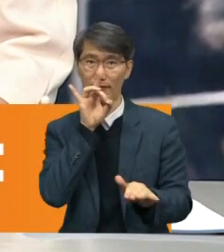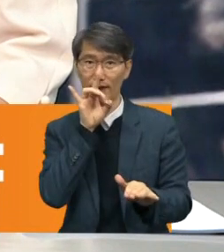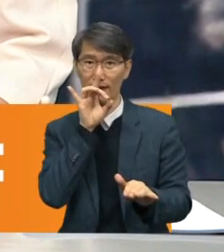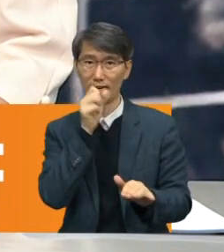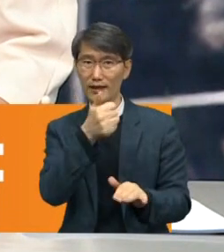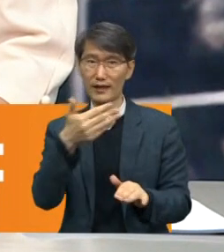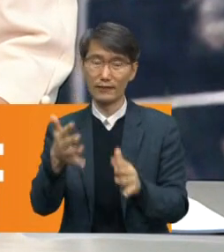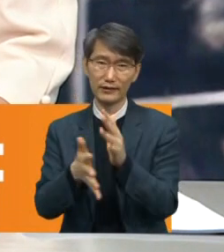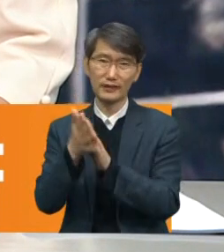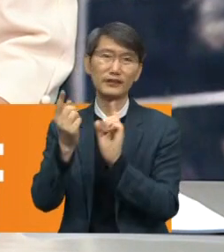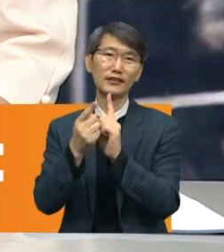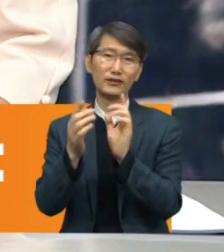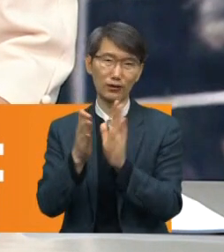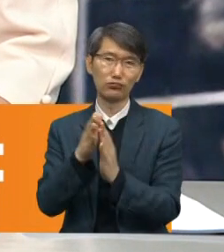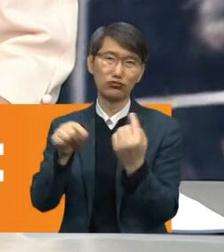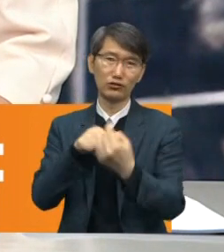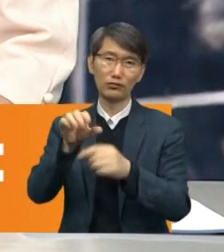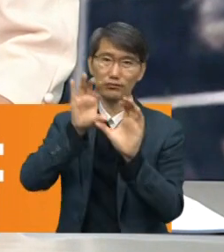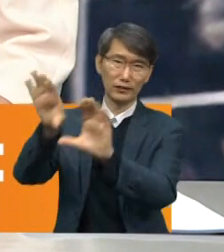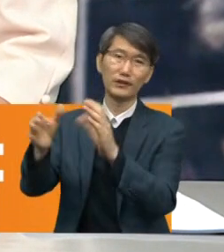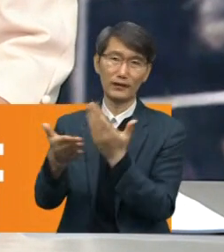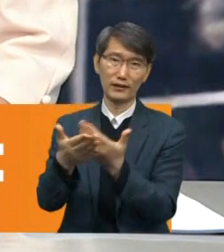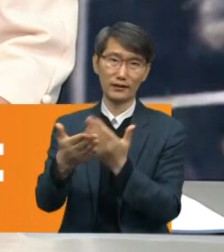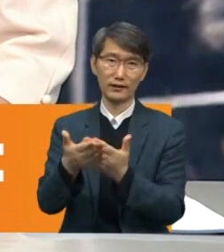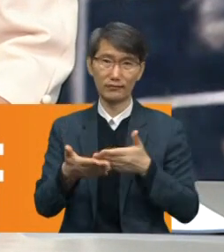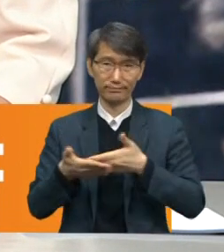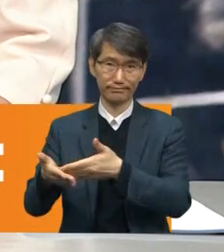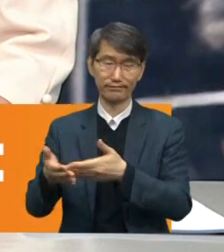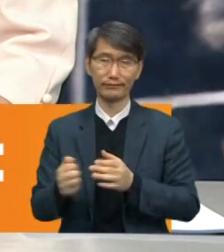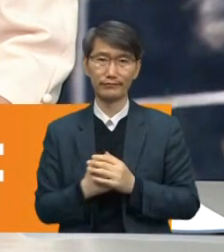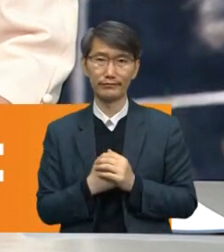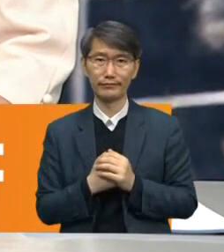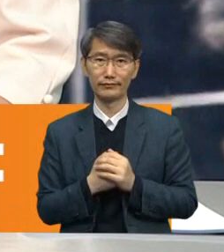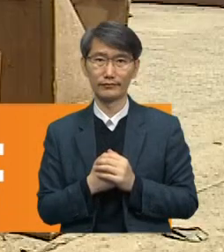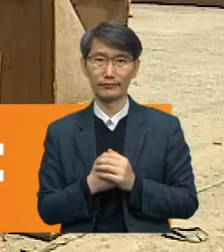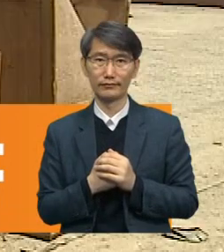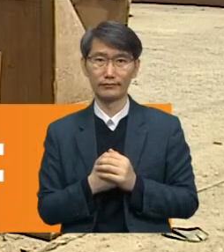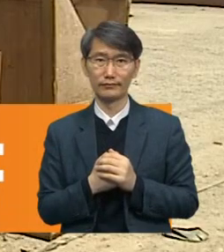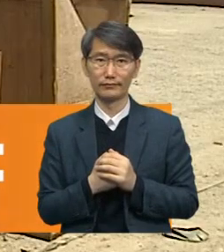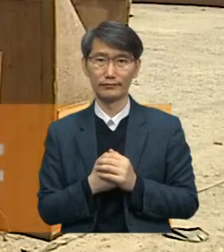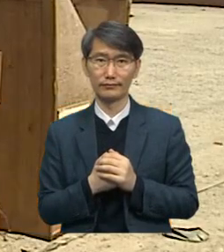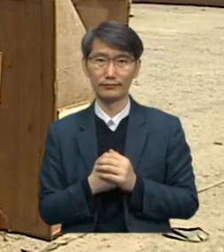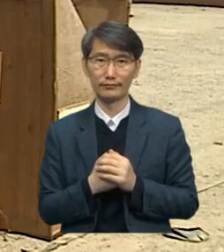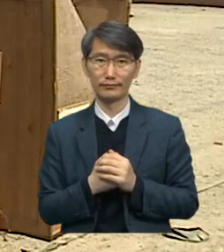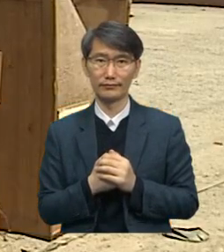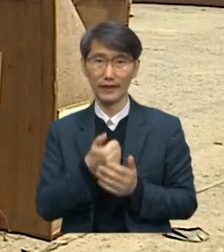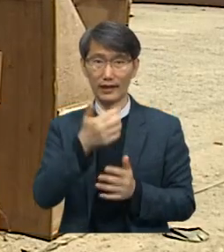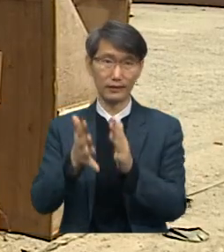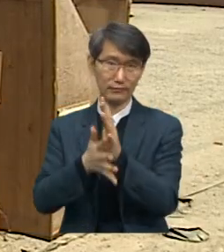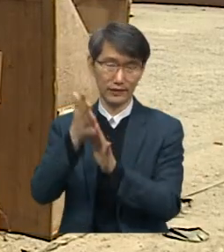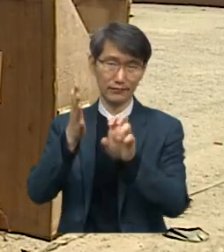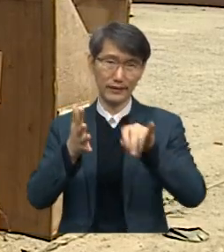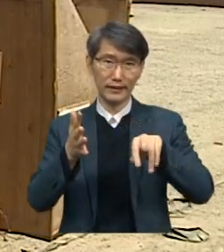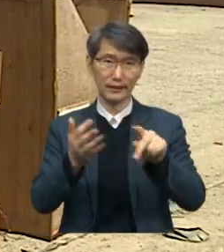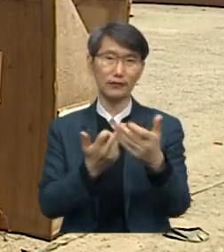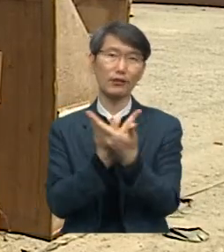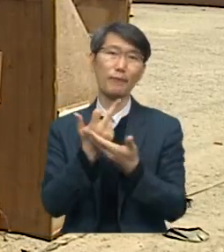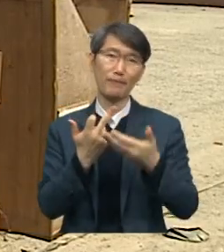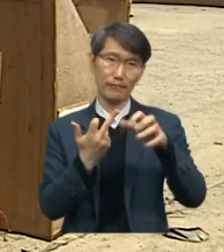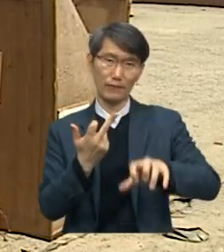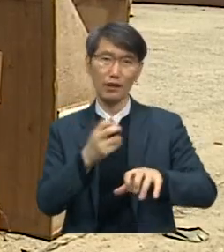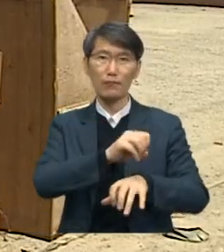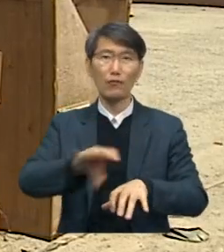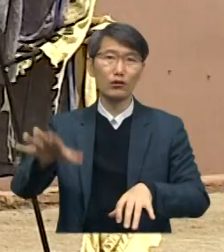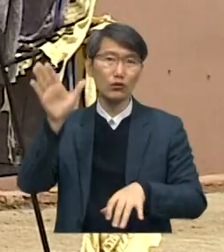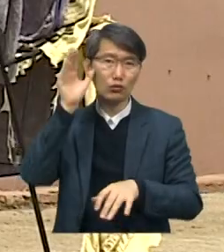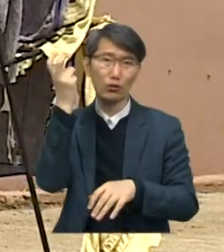하남시가 직접 유기견 보호소 운영을 맡아야 한다는 건데요. 오용석 기자의 보도입니다. 하남시 미사섬에 있는